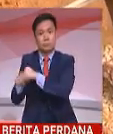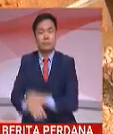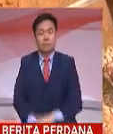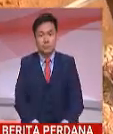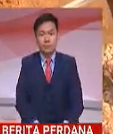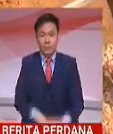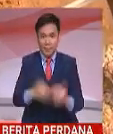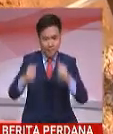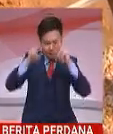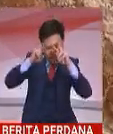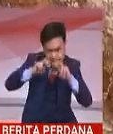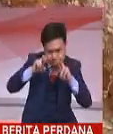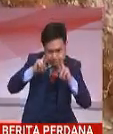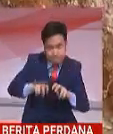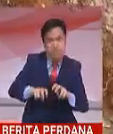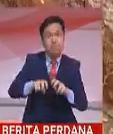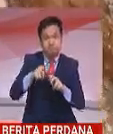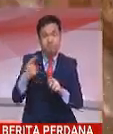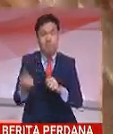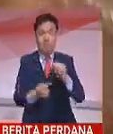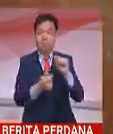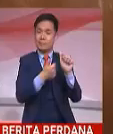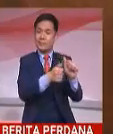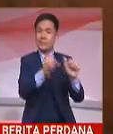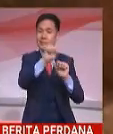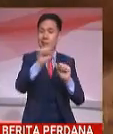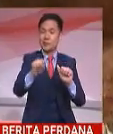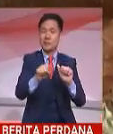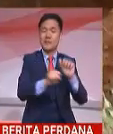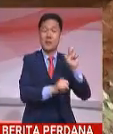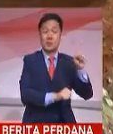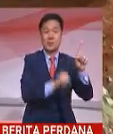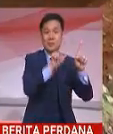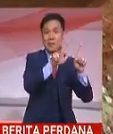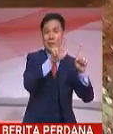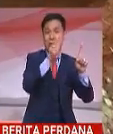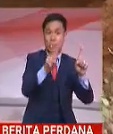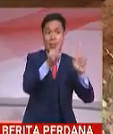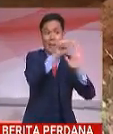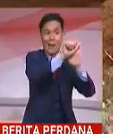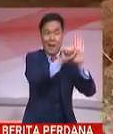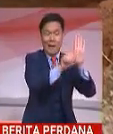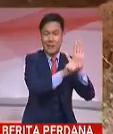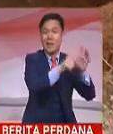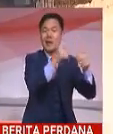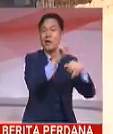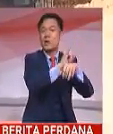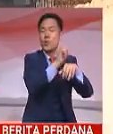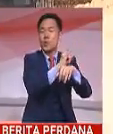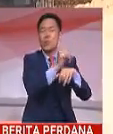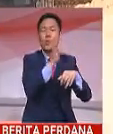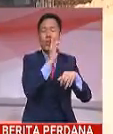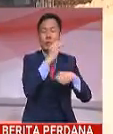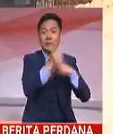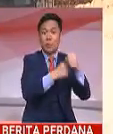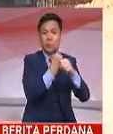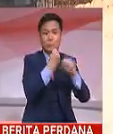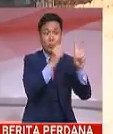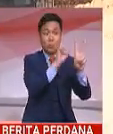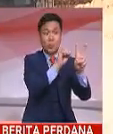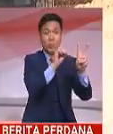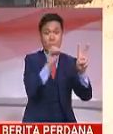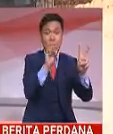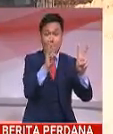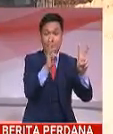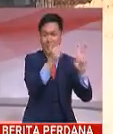Kes akan disiasat di bawah peruntukan Seksyen 123-1 Akta Industri Perkhidmatan Air 2006.